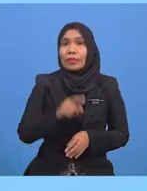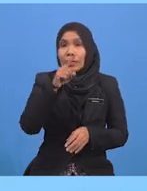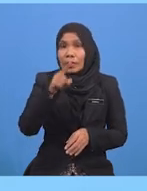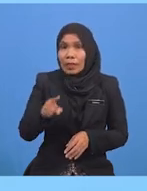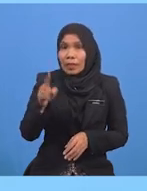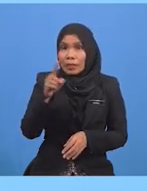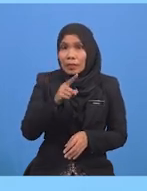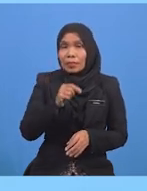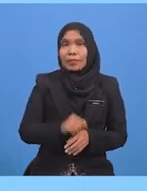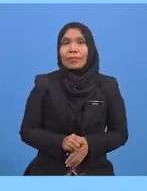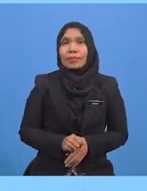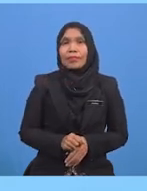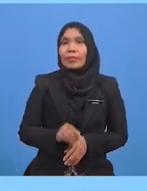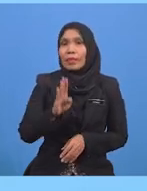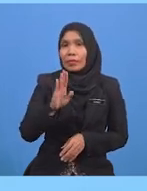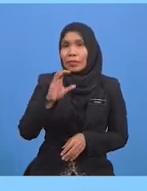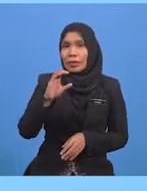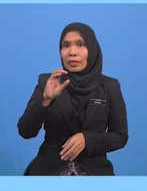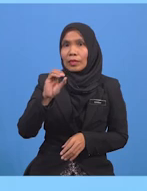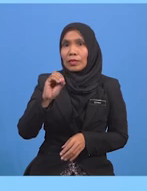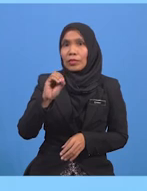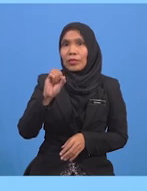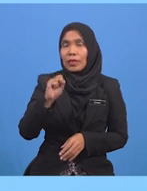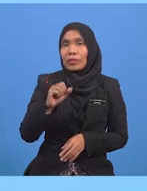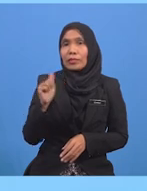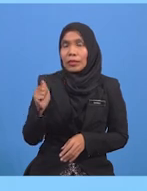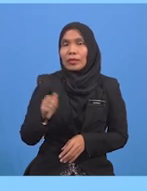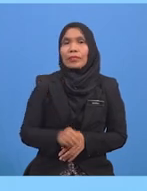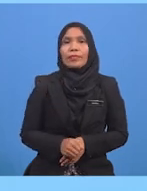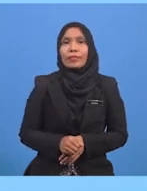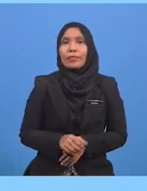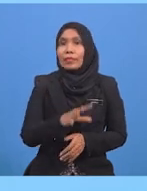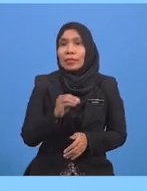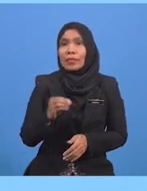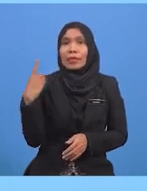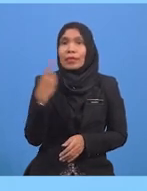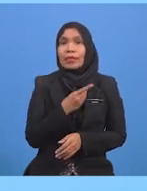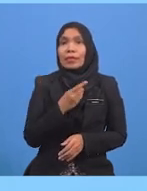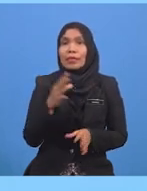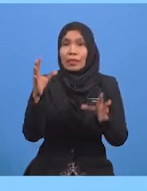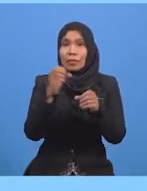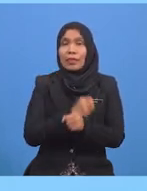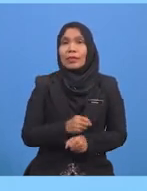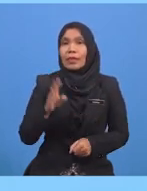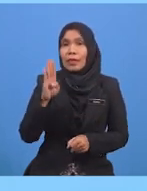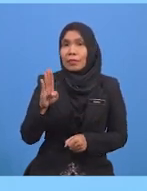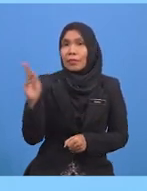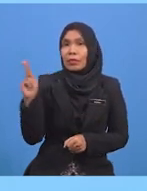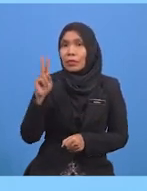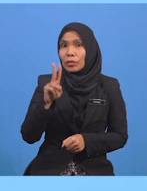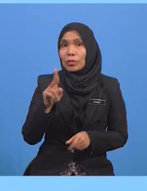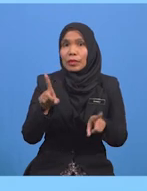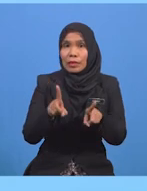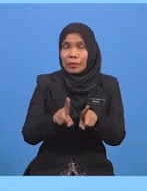didarabkan B cos A dan kita akan dapat B kuasa 2